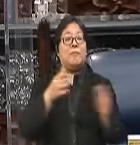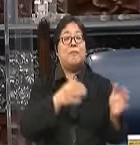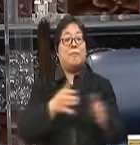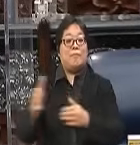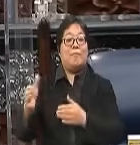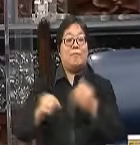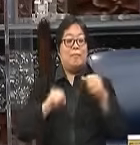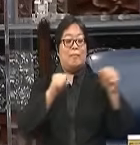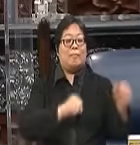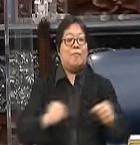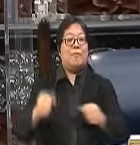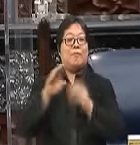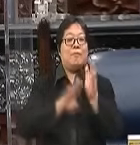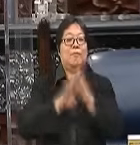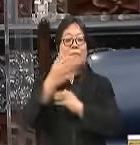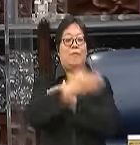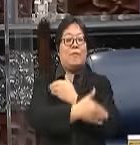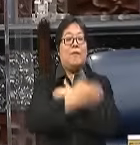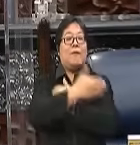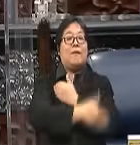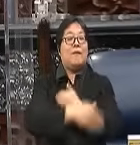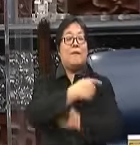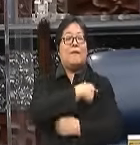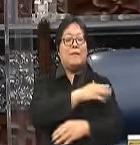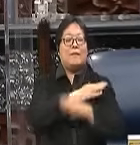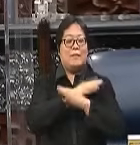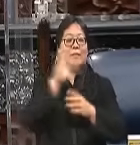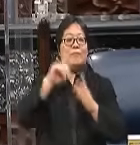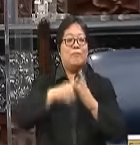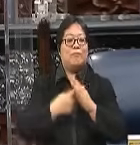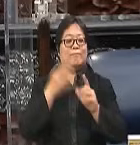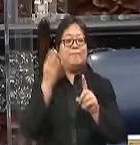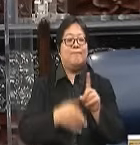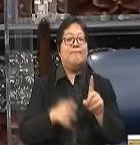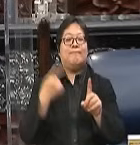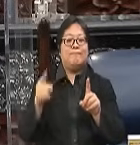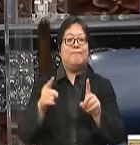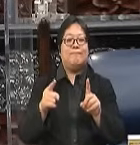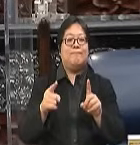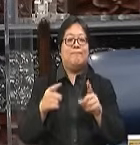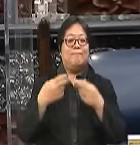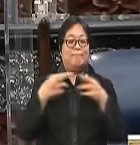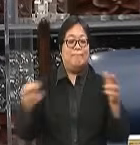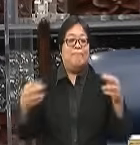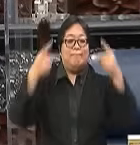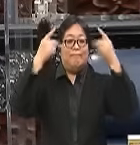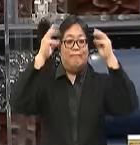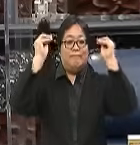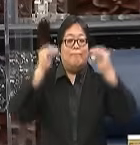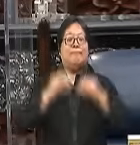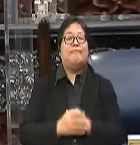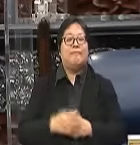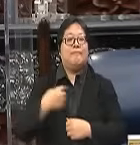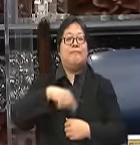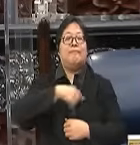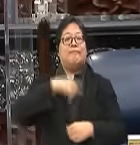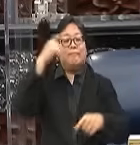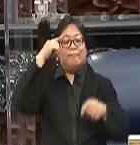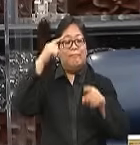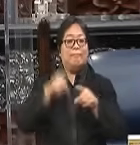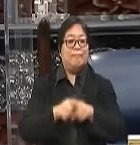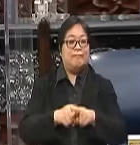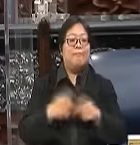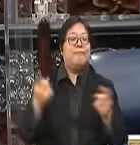Sardjito navixy negara yang akan diumumkan pada satu November ini oleh amal bromatometri ya kita bersetuju untuk